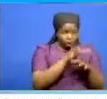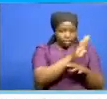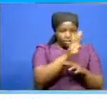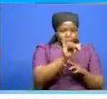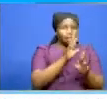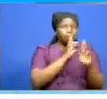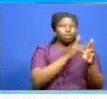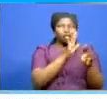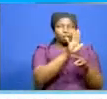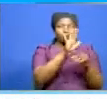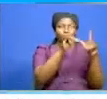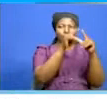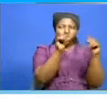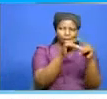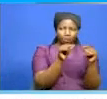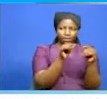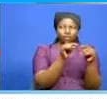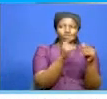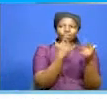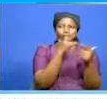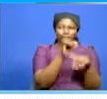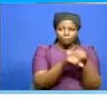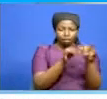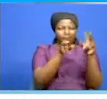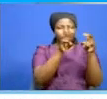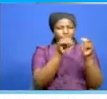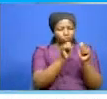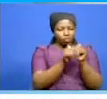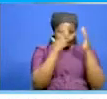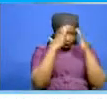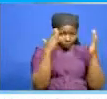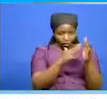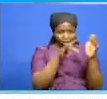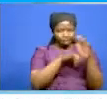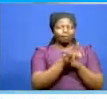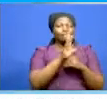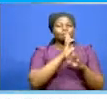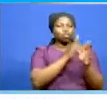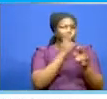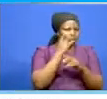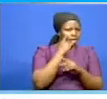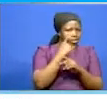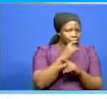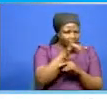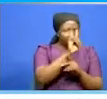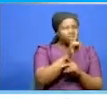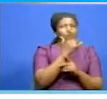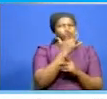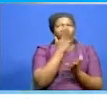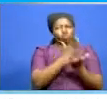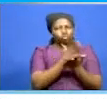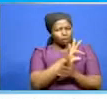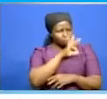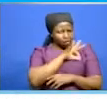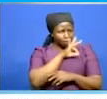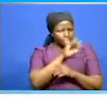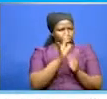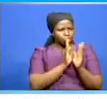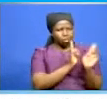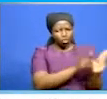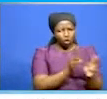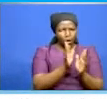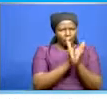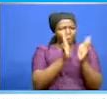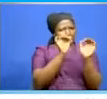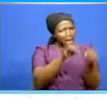wako kuhusiana na masuala ambayo yameangaziwa kwenye ripoti hiyo, unaona kwamba ni ya manufaa na yataweza kumfaidisha mwananchi wa kawaida? Mambo ya